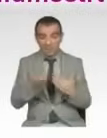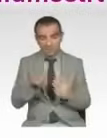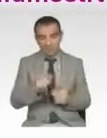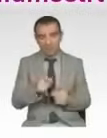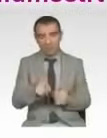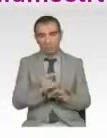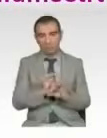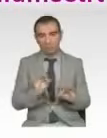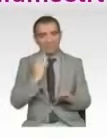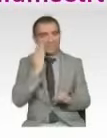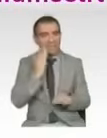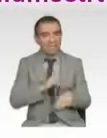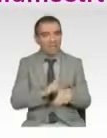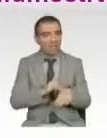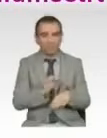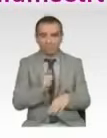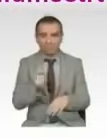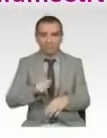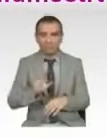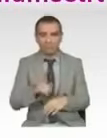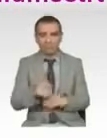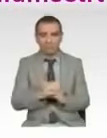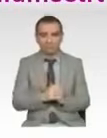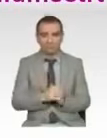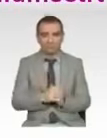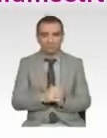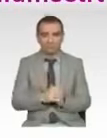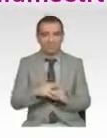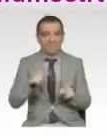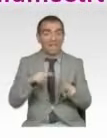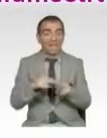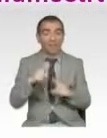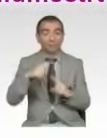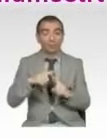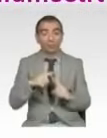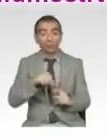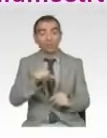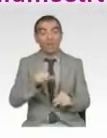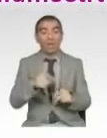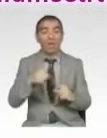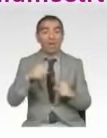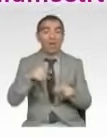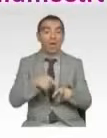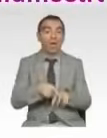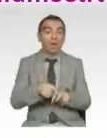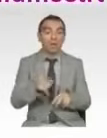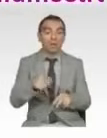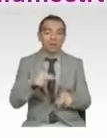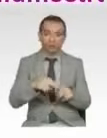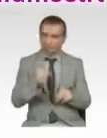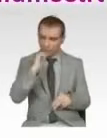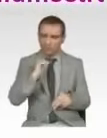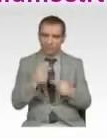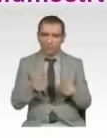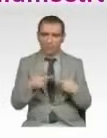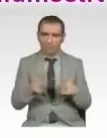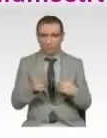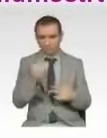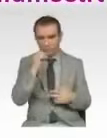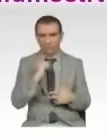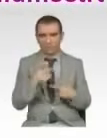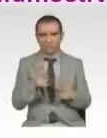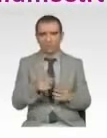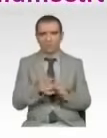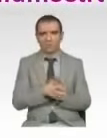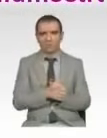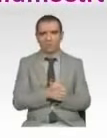kullanıyorum. Hiç krem kullanmıyorum. Kokustan. Kenevir tohumu yağı. Bunu, bu, at kestanesi. İçilir ki bu aynı zamanda. Tabii tabii, içiliyor da. İçiliyor. Aha.